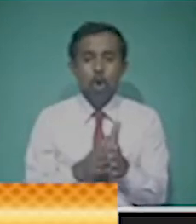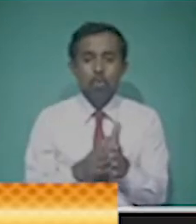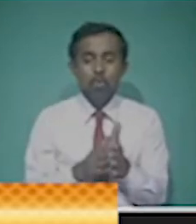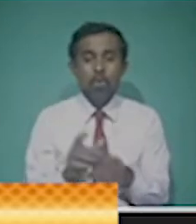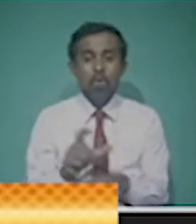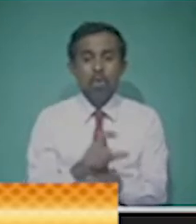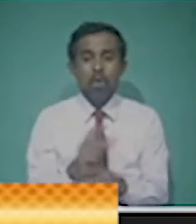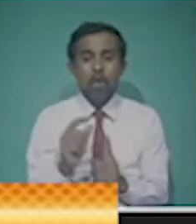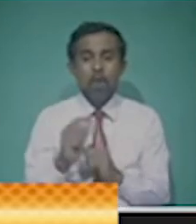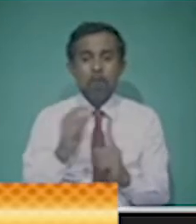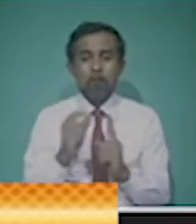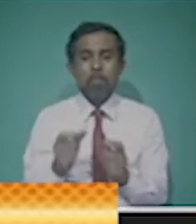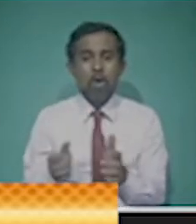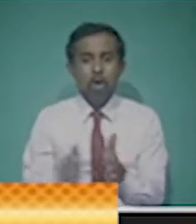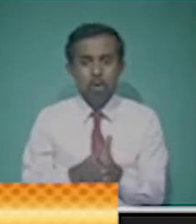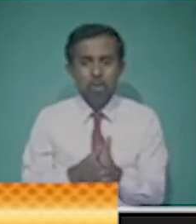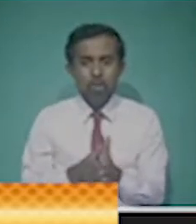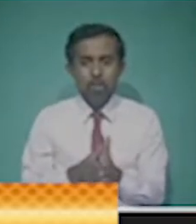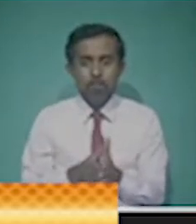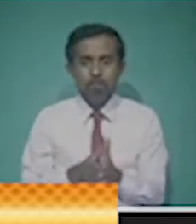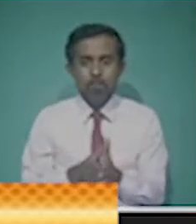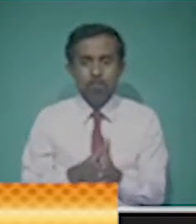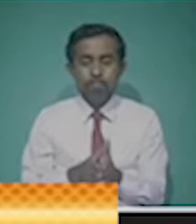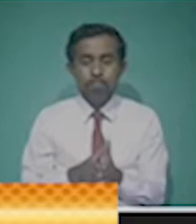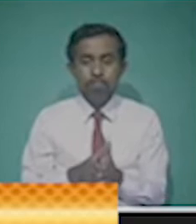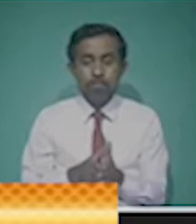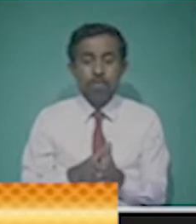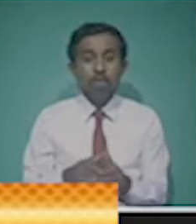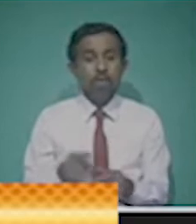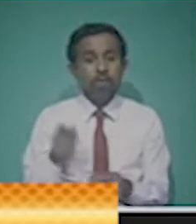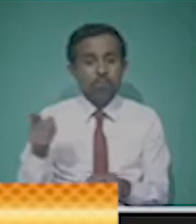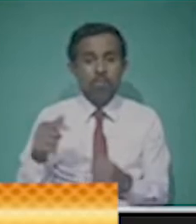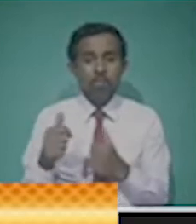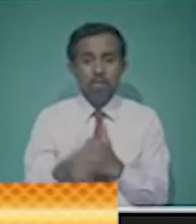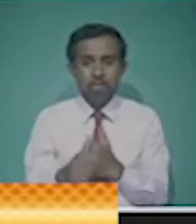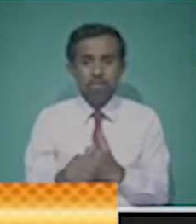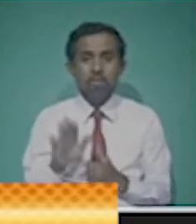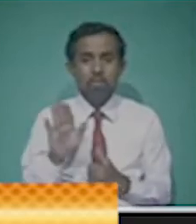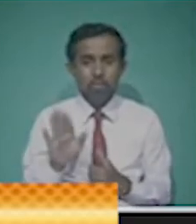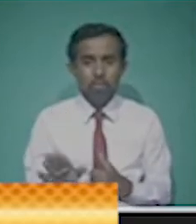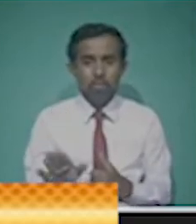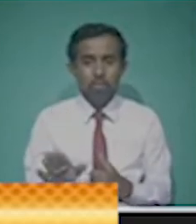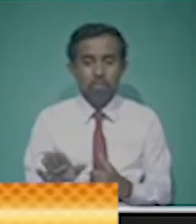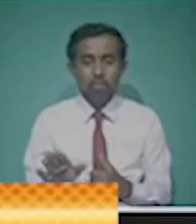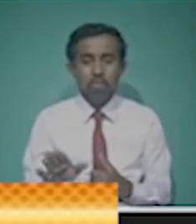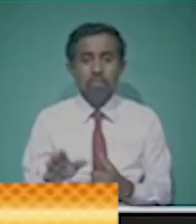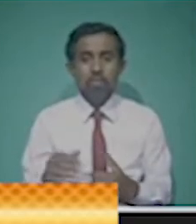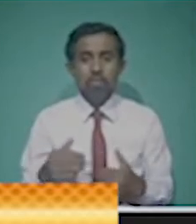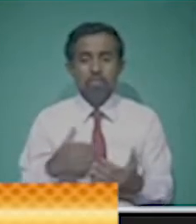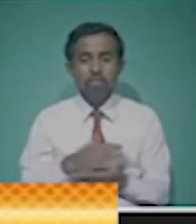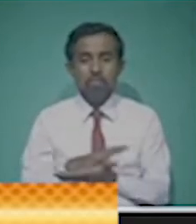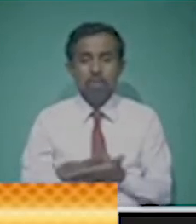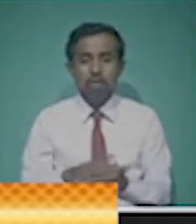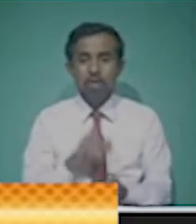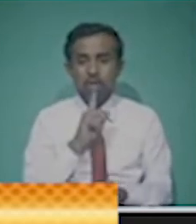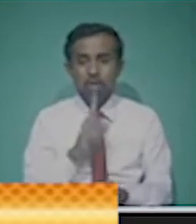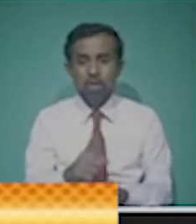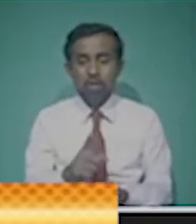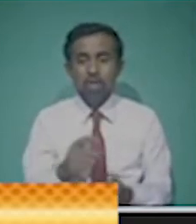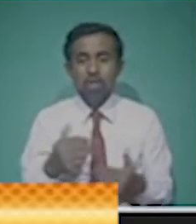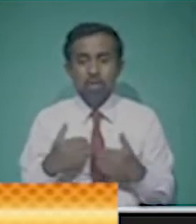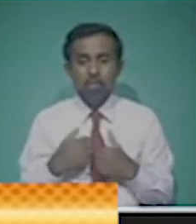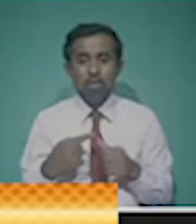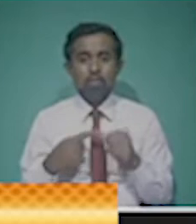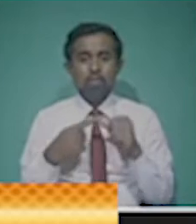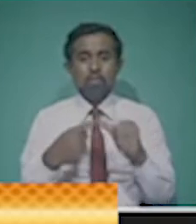உயரிய சபையிலே நான் பரிந்துரையாக முன்வைக்க முடியும். இதன் மூலமாவது இந்த பெருந்தோட்ட மக்களின் பிரச்சனைகளுக்கும் தீர்வு காண முடியும் என்று நம்பிக்கையோடு இந்த